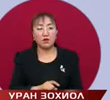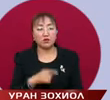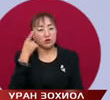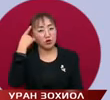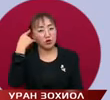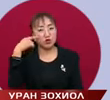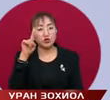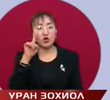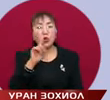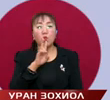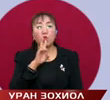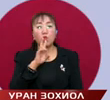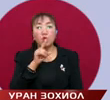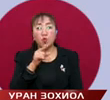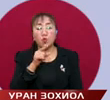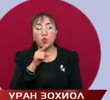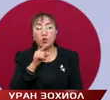нь олж бичээрэй хүүхдүүд ээ.